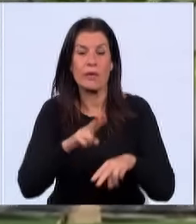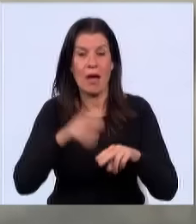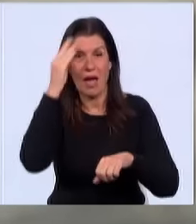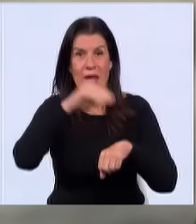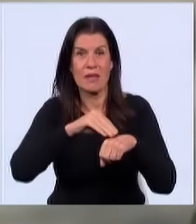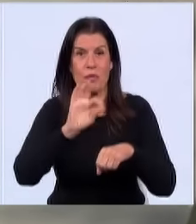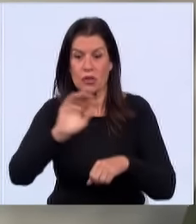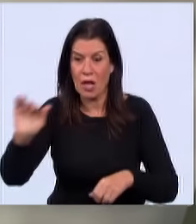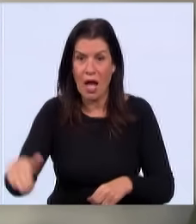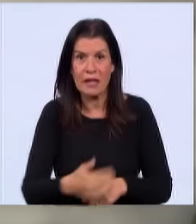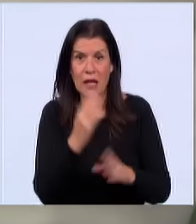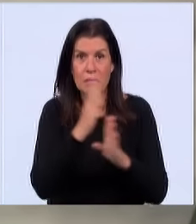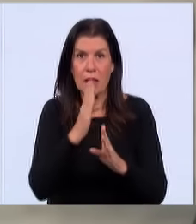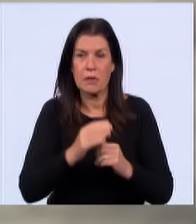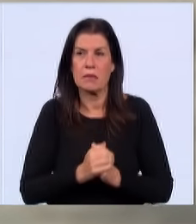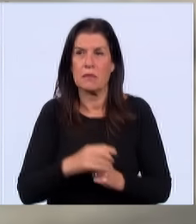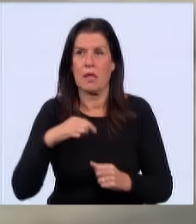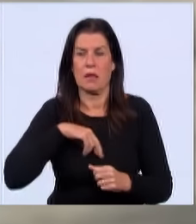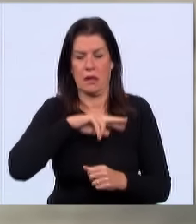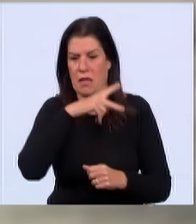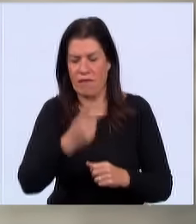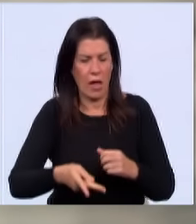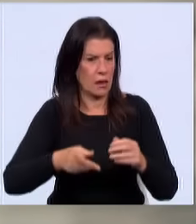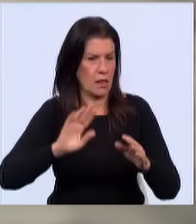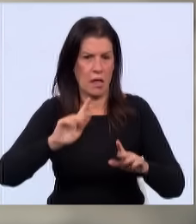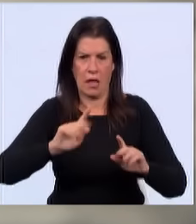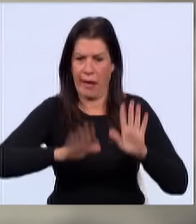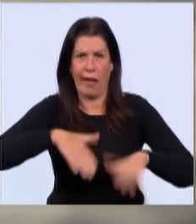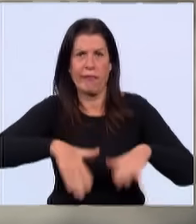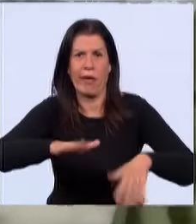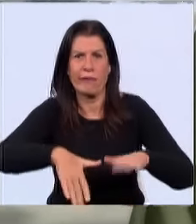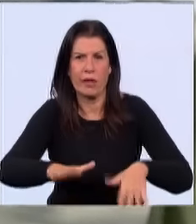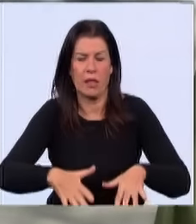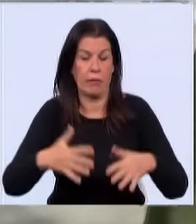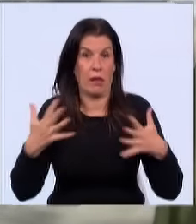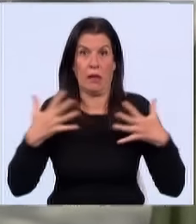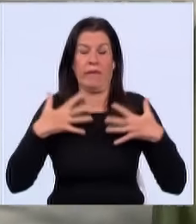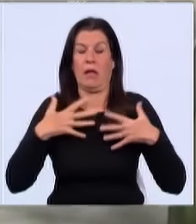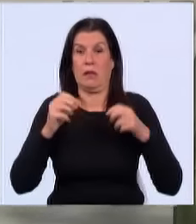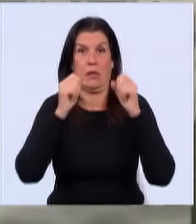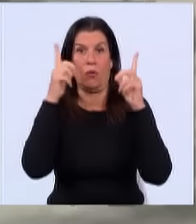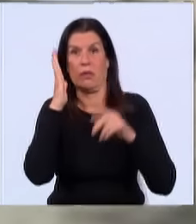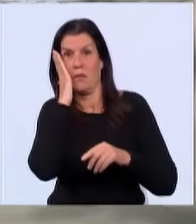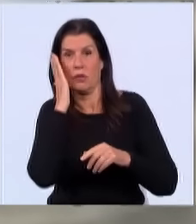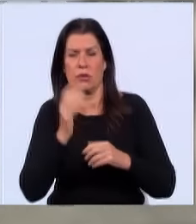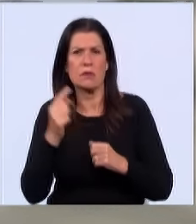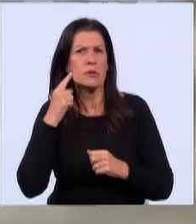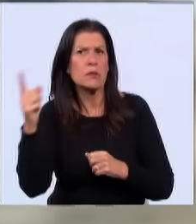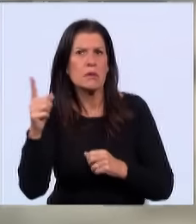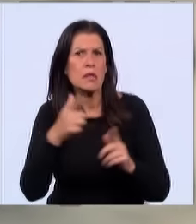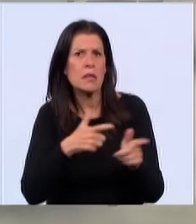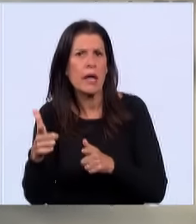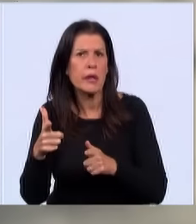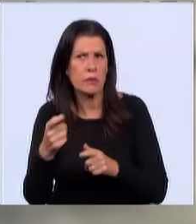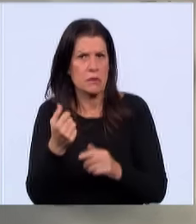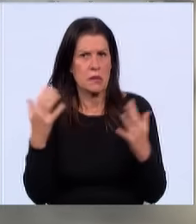נפלתי בדרך, נפל לי הטלפון, הנעליים, הייתי עם כפכפים, וכאילו נבלתי, התעוררתי משינה. וכששמענו את העיריות קצת נלחצנו, ודפנו לרוץ